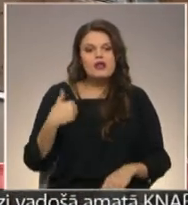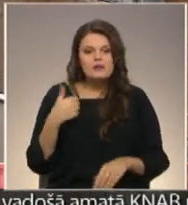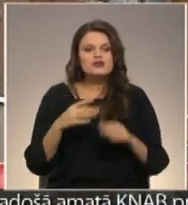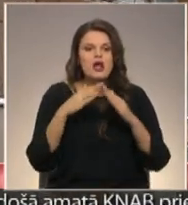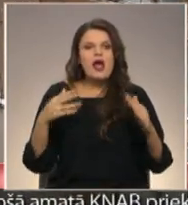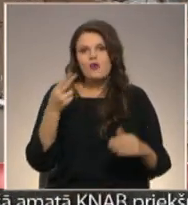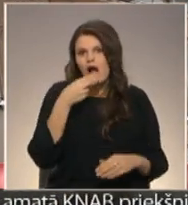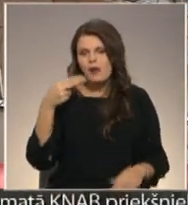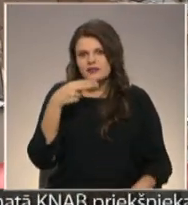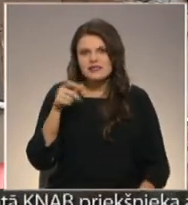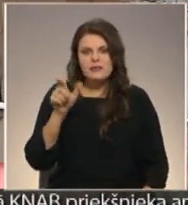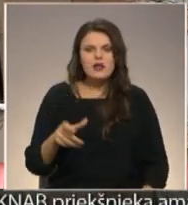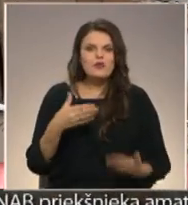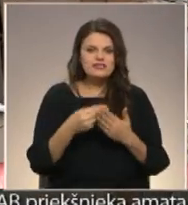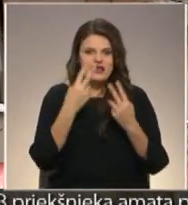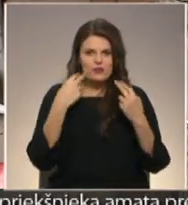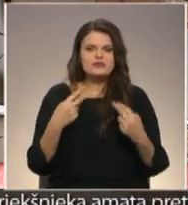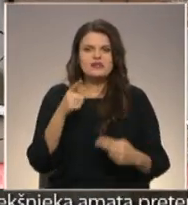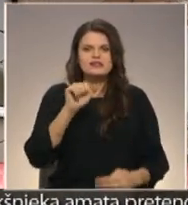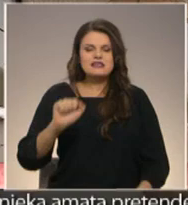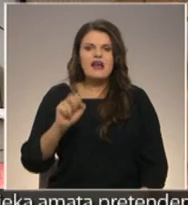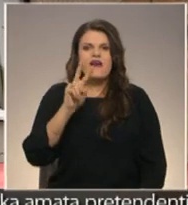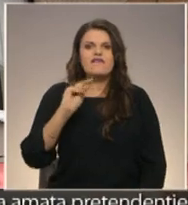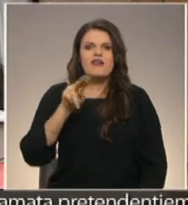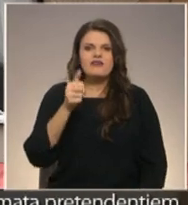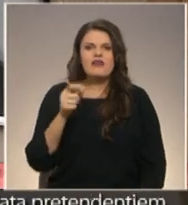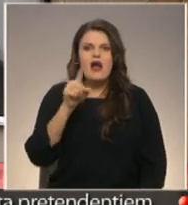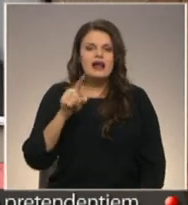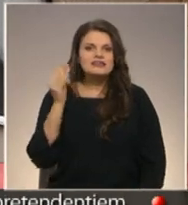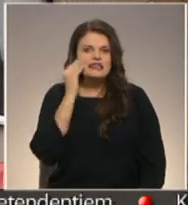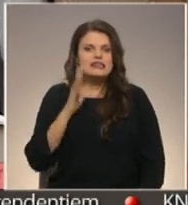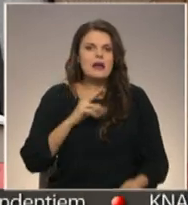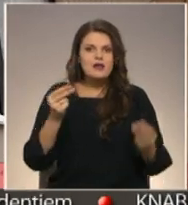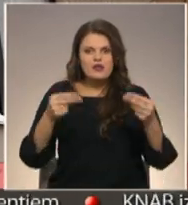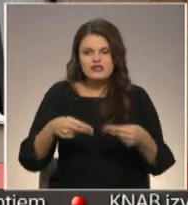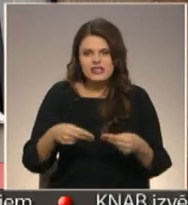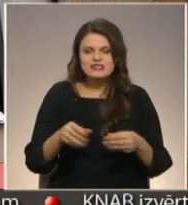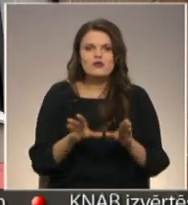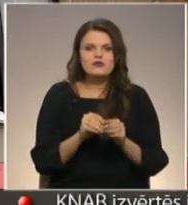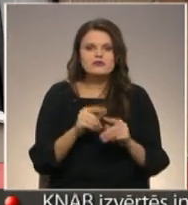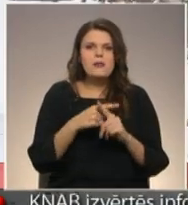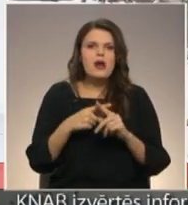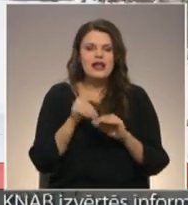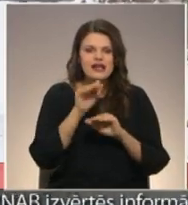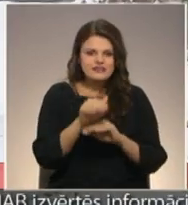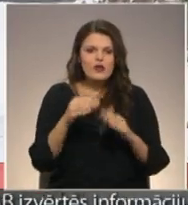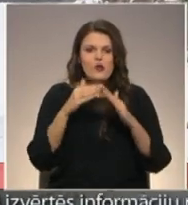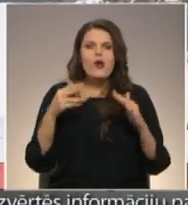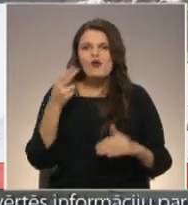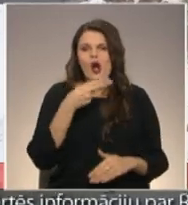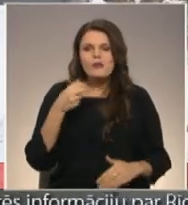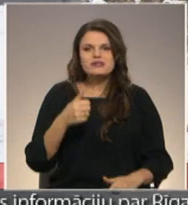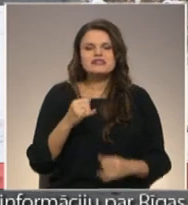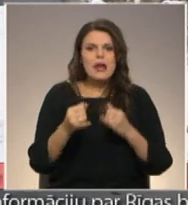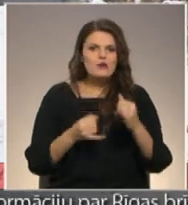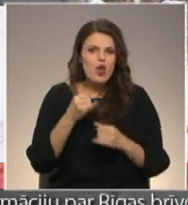arī ēku apsaimniekotāju sevi uzskatīja SIA Vedgas, kam it kā bijis noslēgts cesijas līgums ar Pareks banku. Māju apsaimniekošana